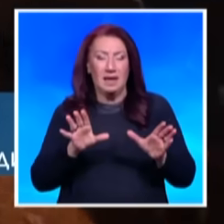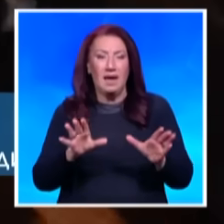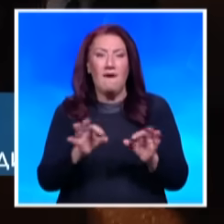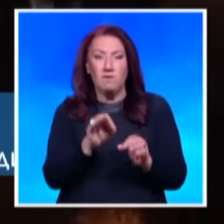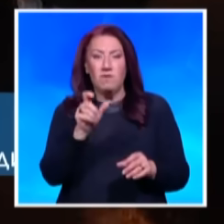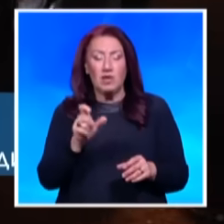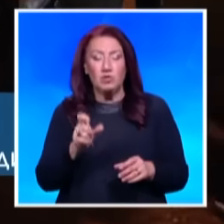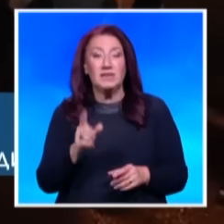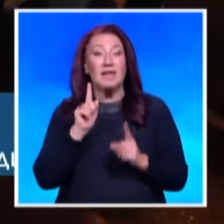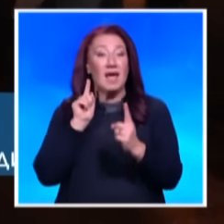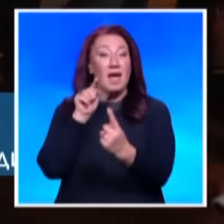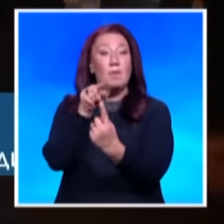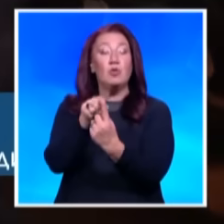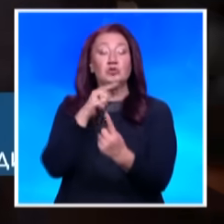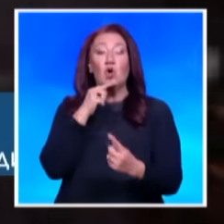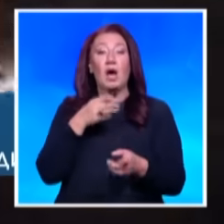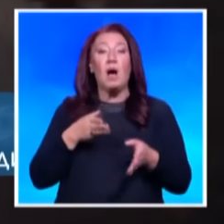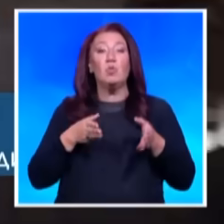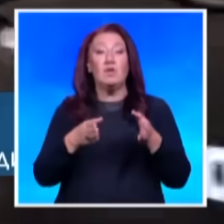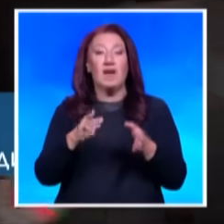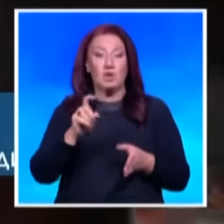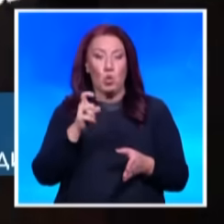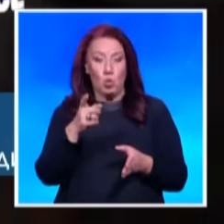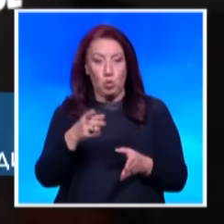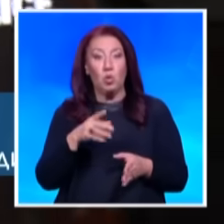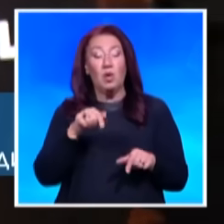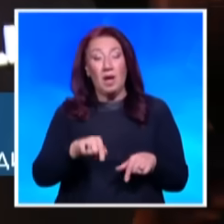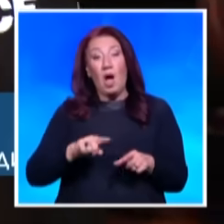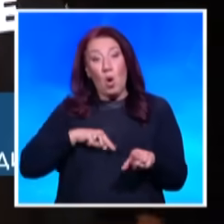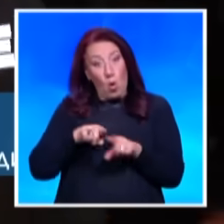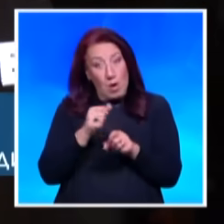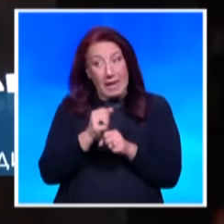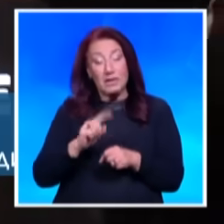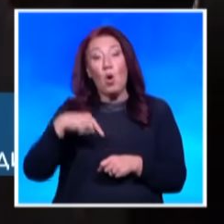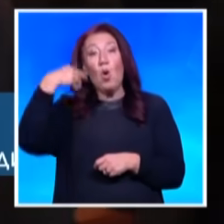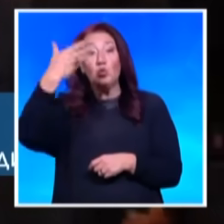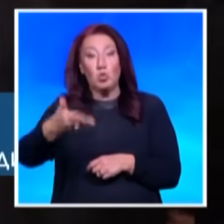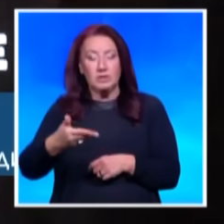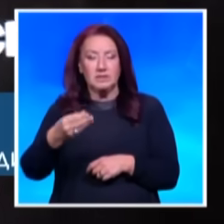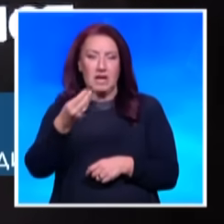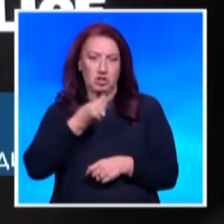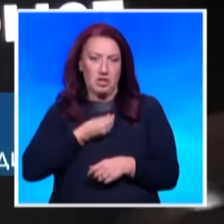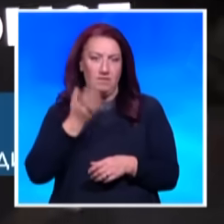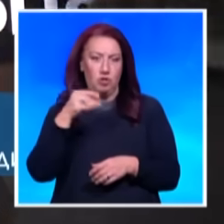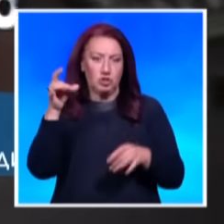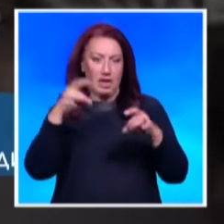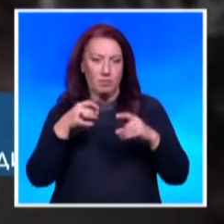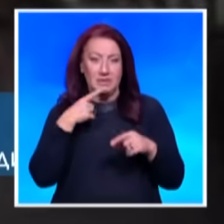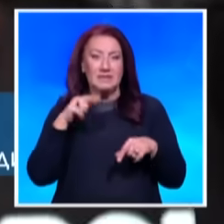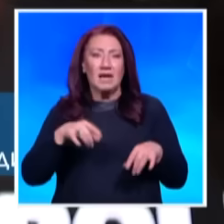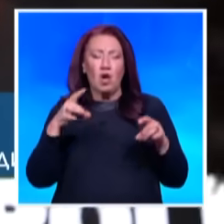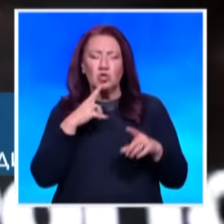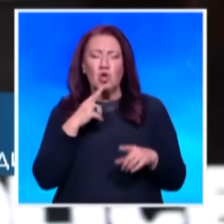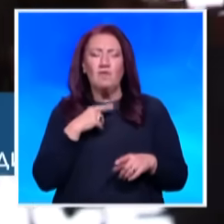този момент само знам, че колегите, които са от другата страна, ще ни дадат малко повече информация по-късно, но виждаме, че отново сега се прави жива верига